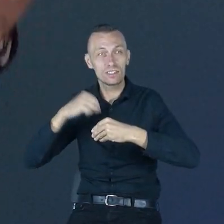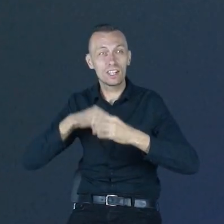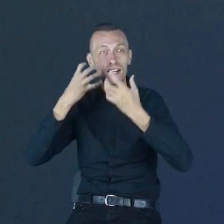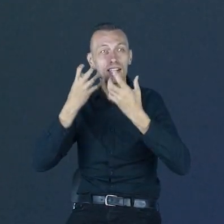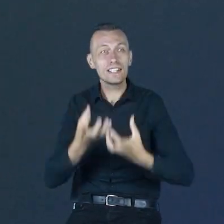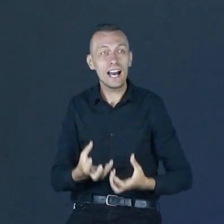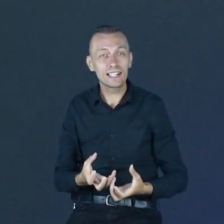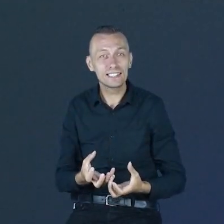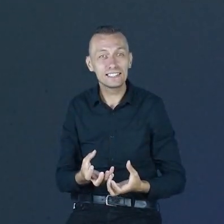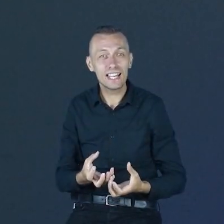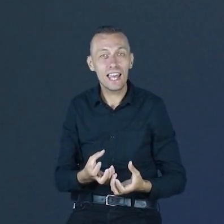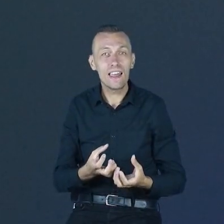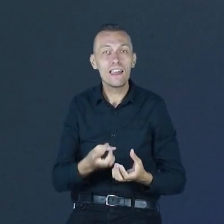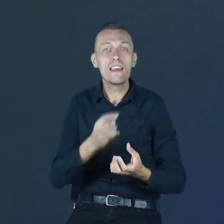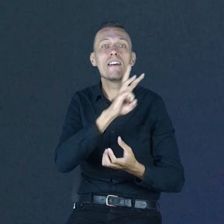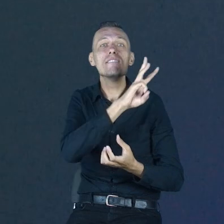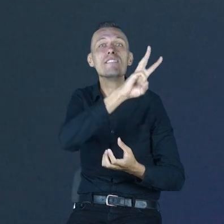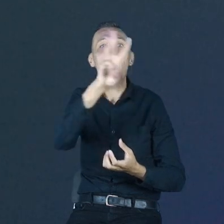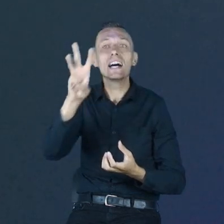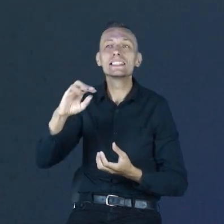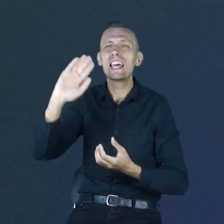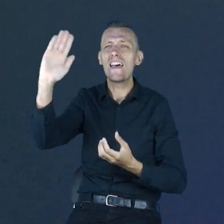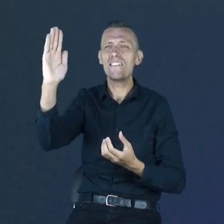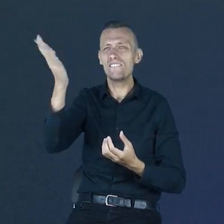was do czegoś wezwać.